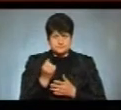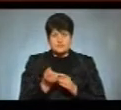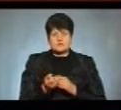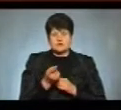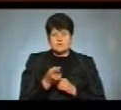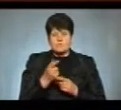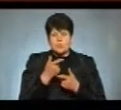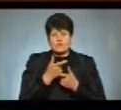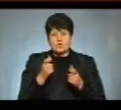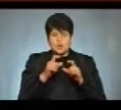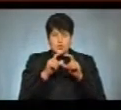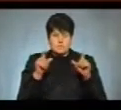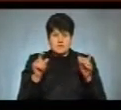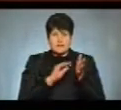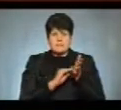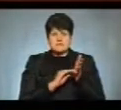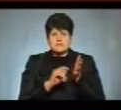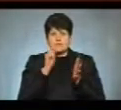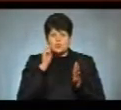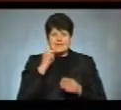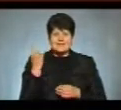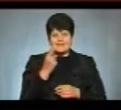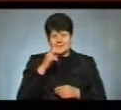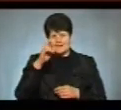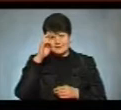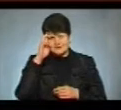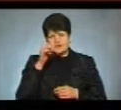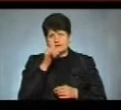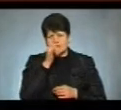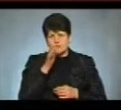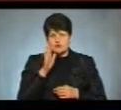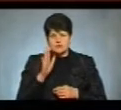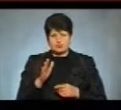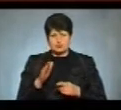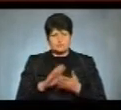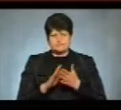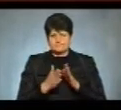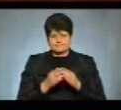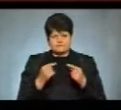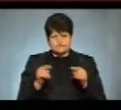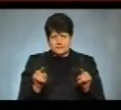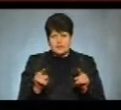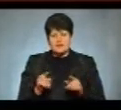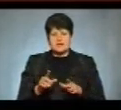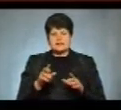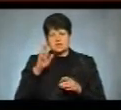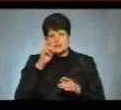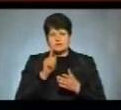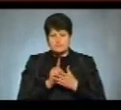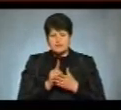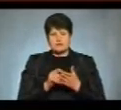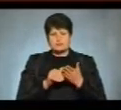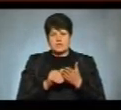таке повідомлення. Написав, що українська єдина державна, тут не може бути компромісів. Водночас держава має сприяти